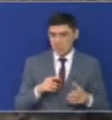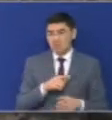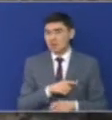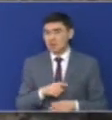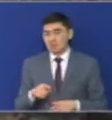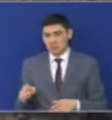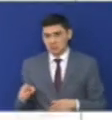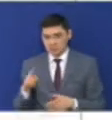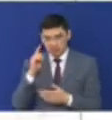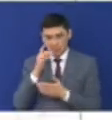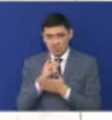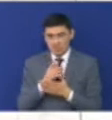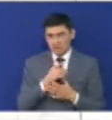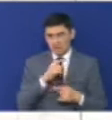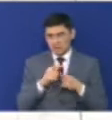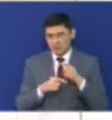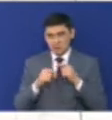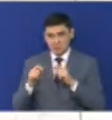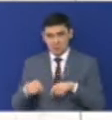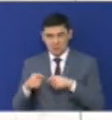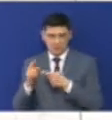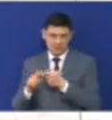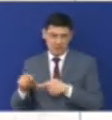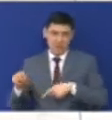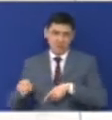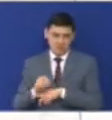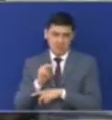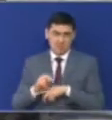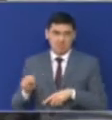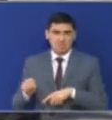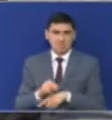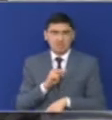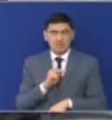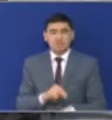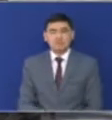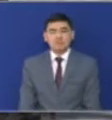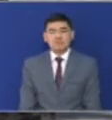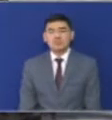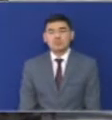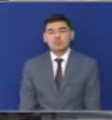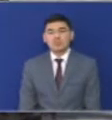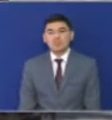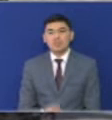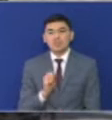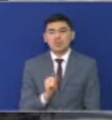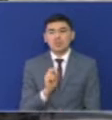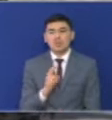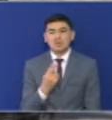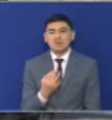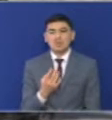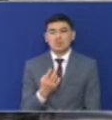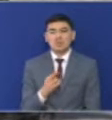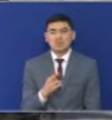преемственности поколений и имеет большое воспитательное значение. Данная акция, конечно, она